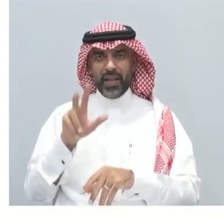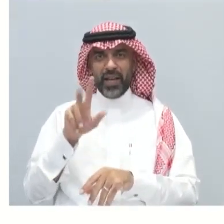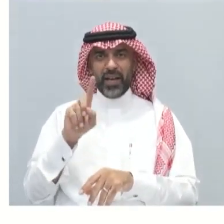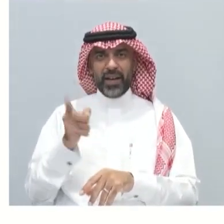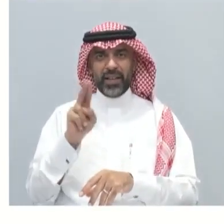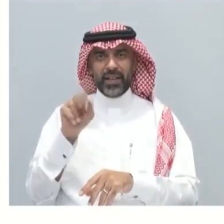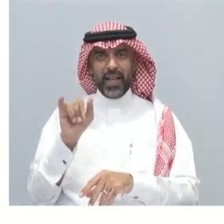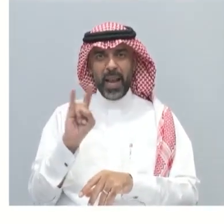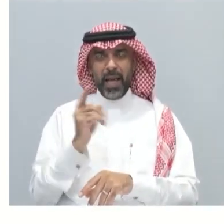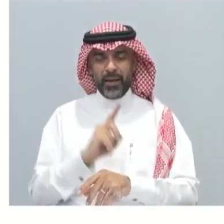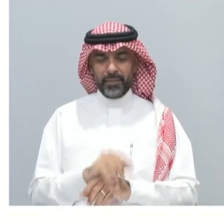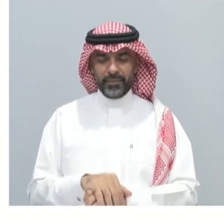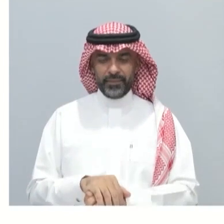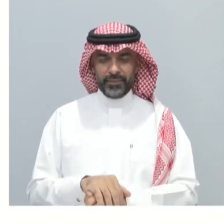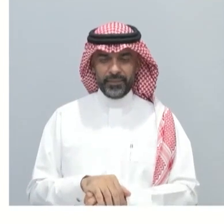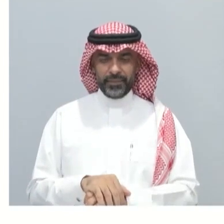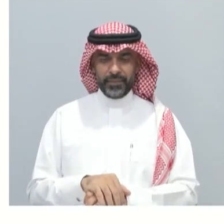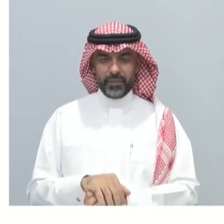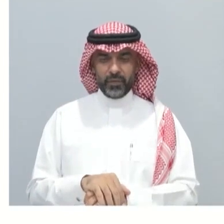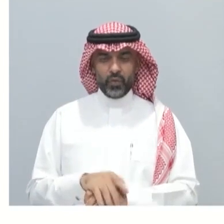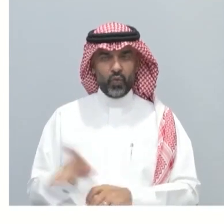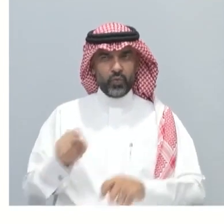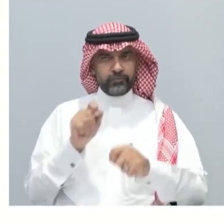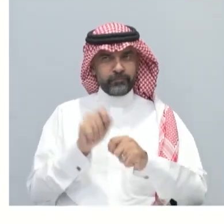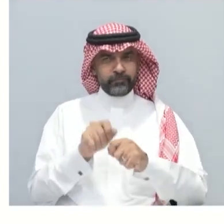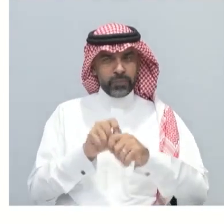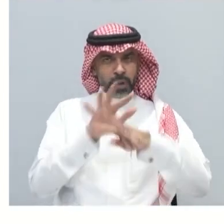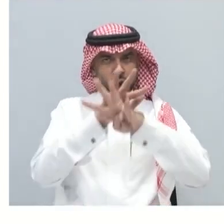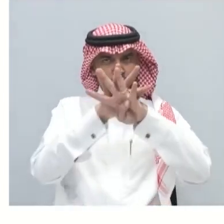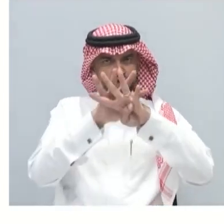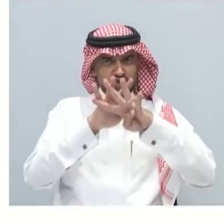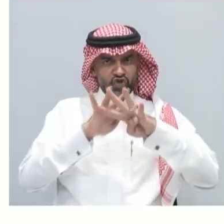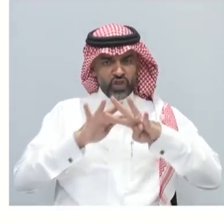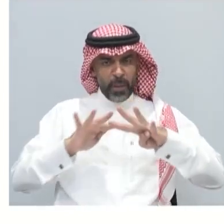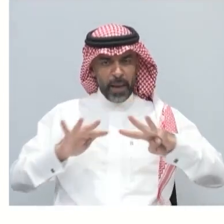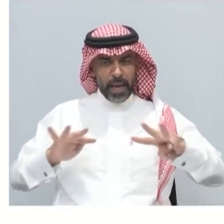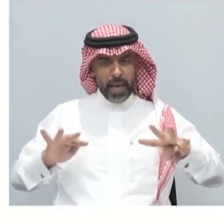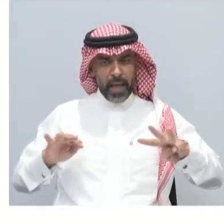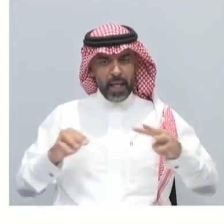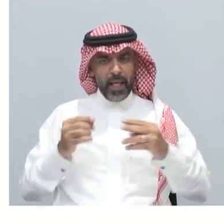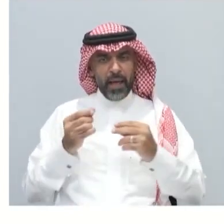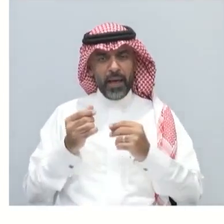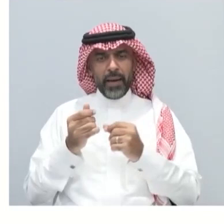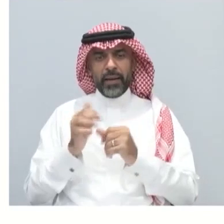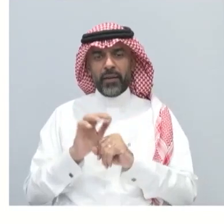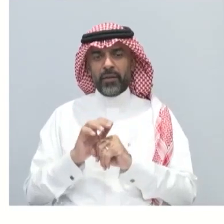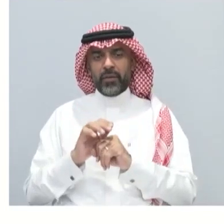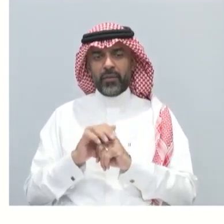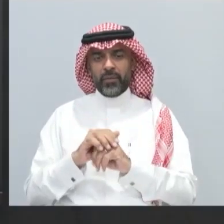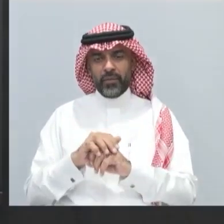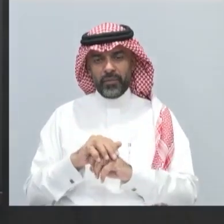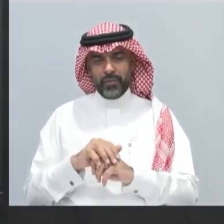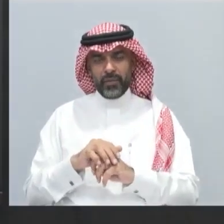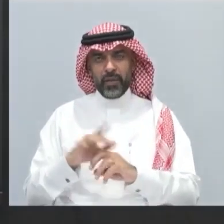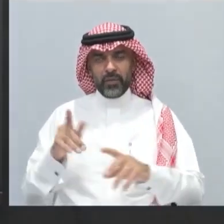ايضا نصب شبكه حريريه تصنع من بروتين سائل ثم يغزل